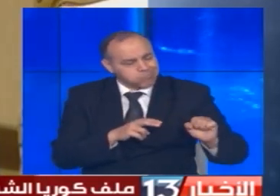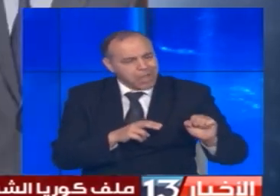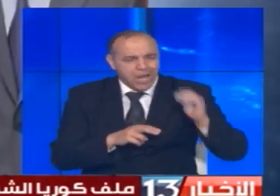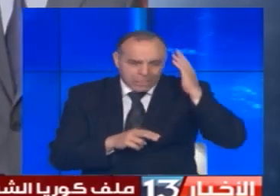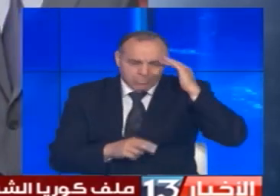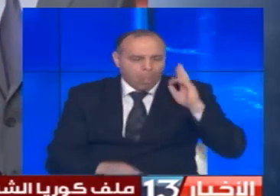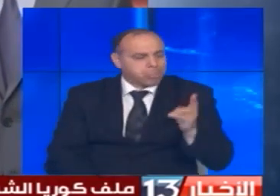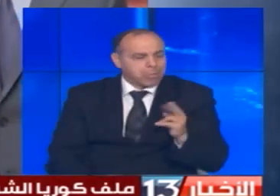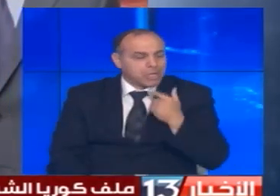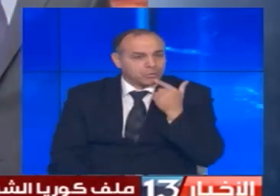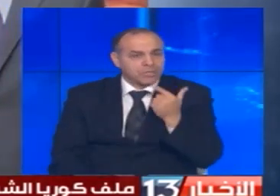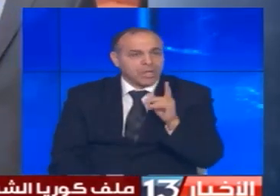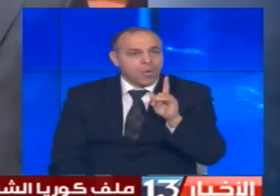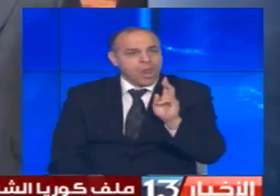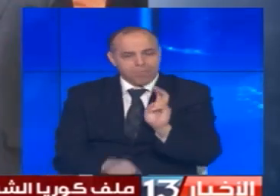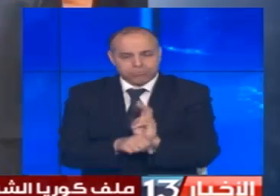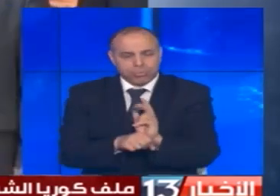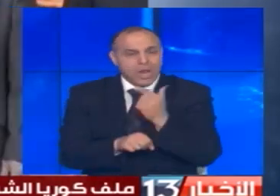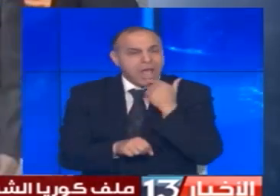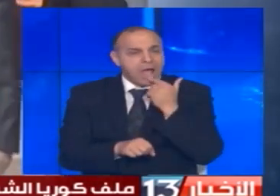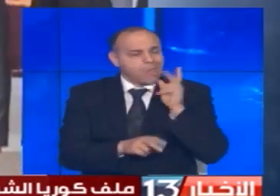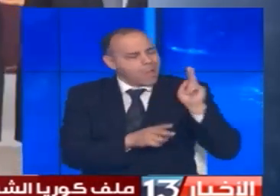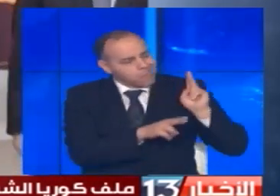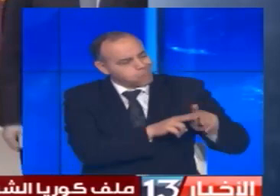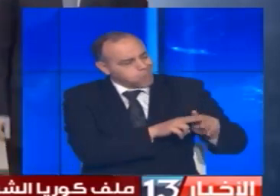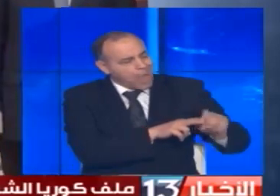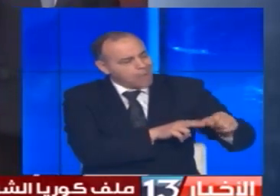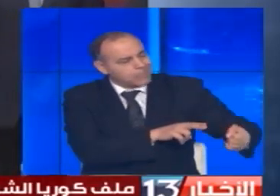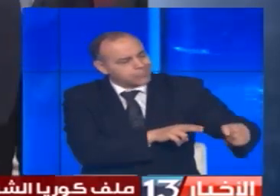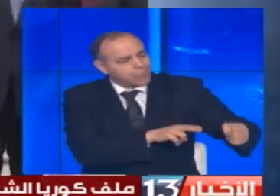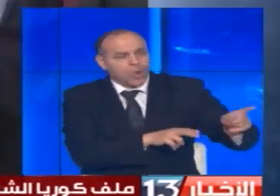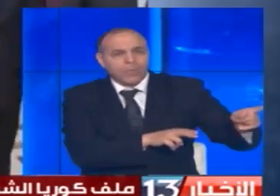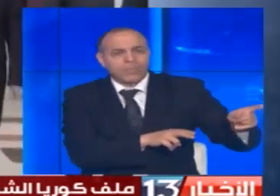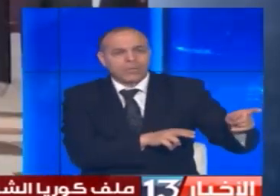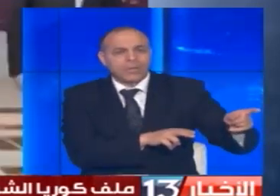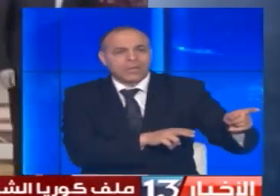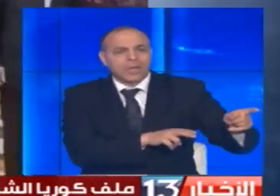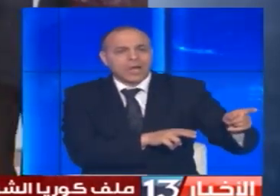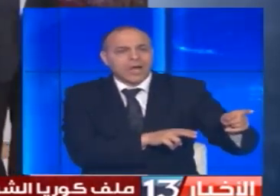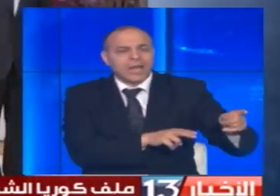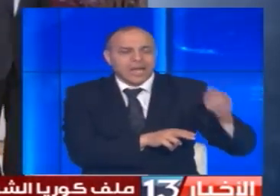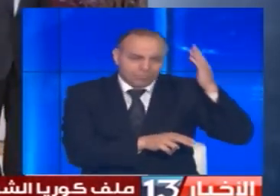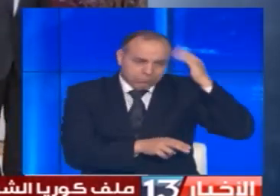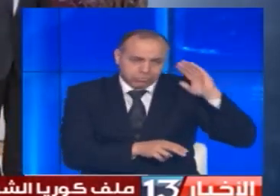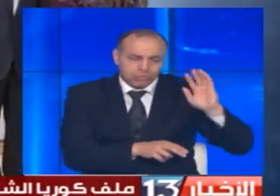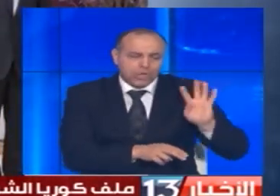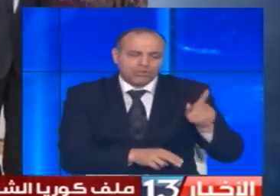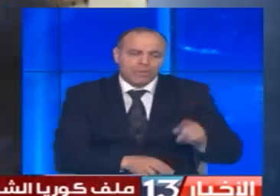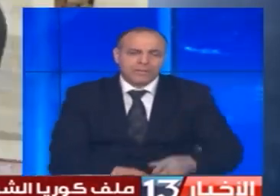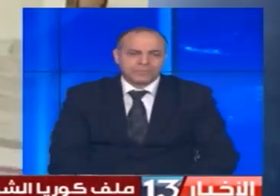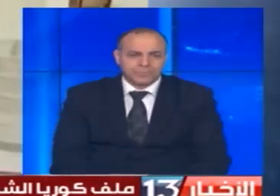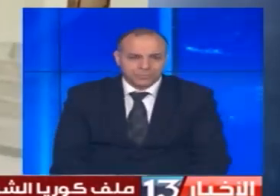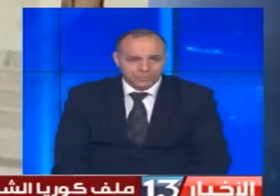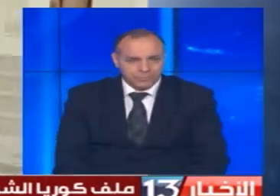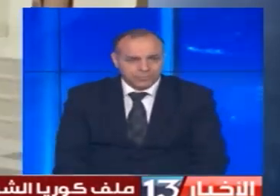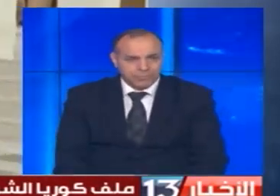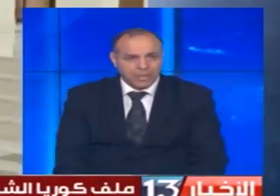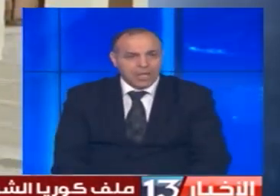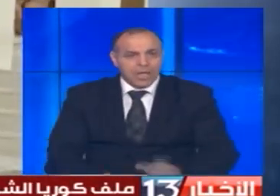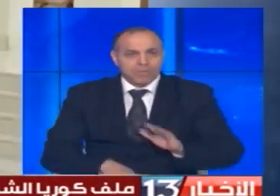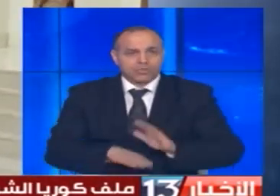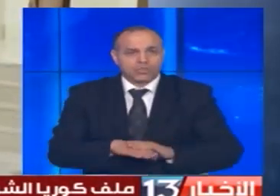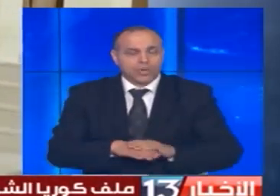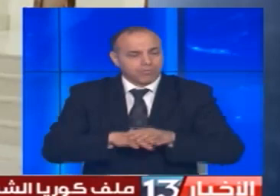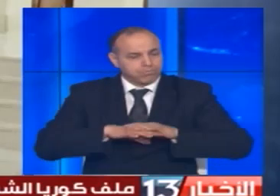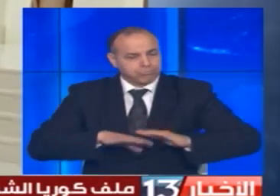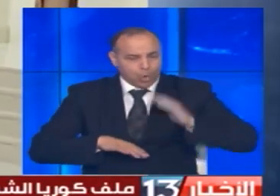بيونغ يانغ والإبقاء على العقوبات التي تسلط على النظام الكوري الشمالي. مستشار الأمن